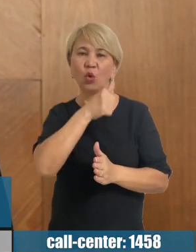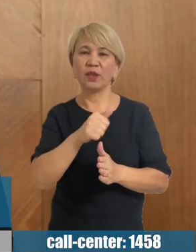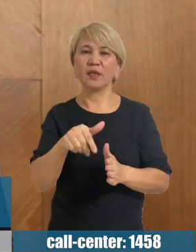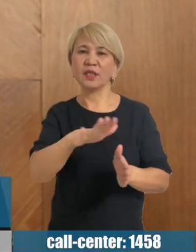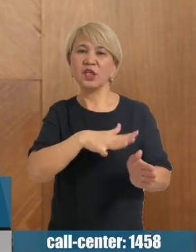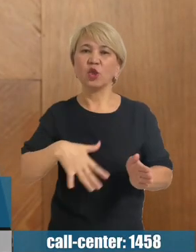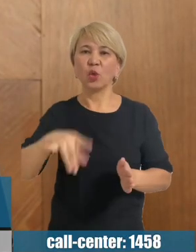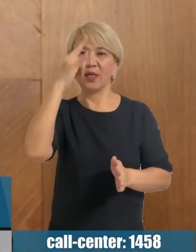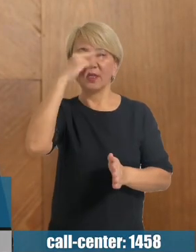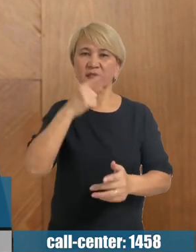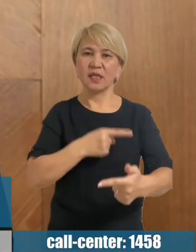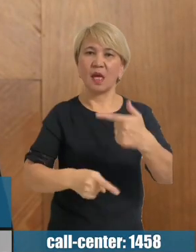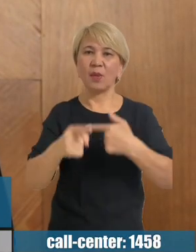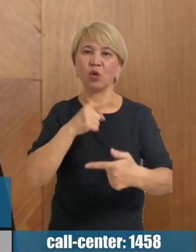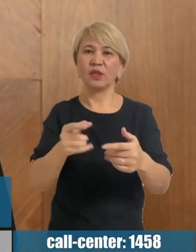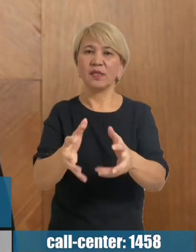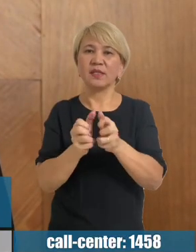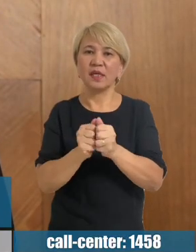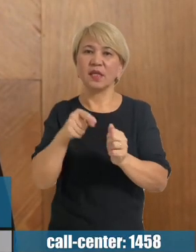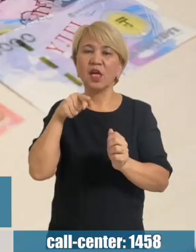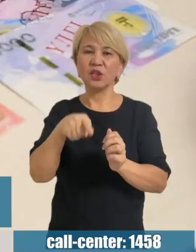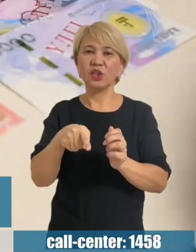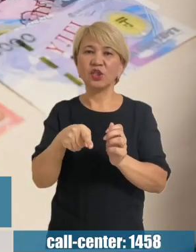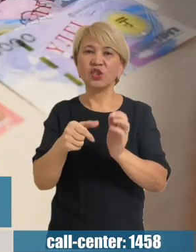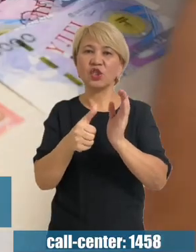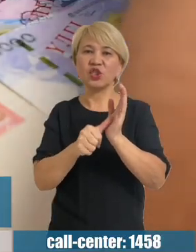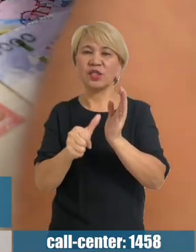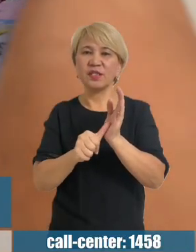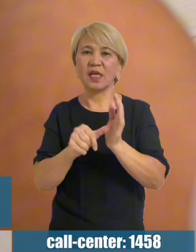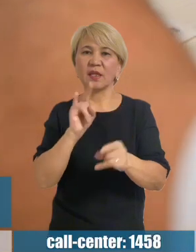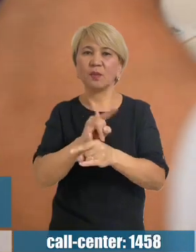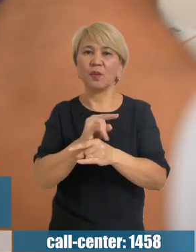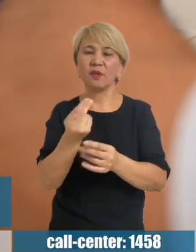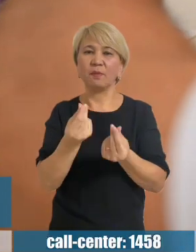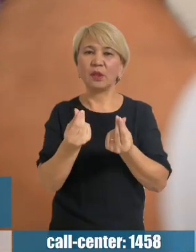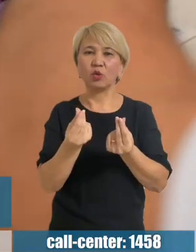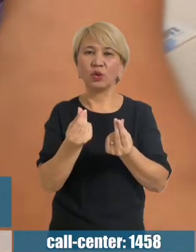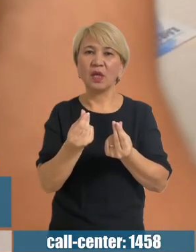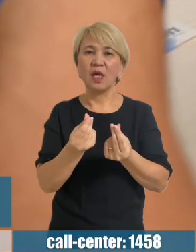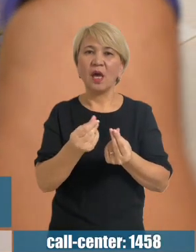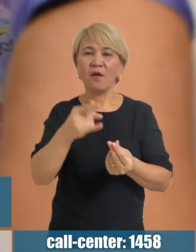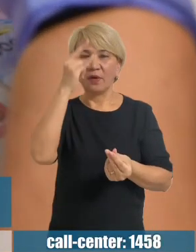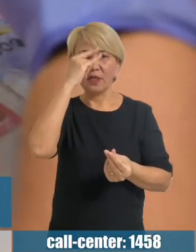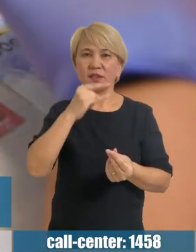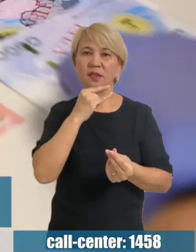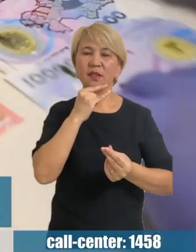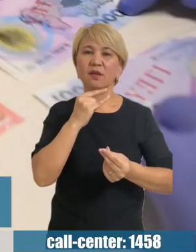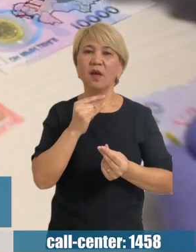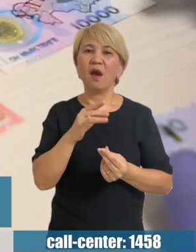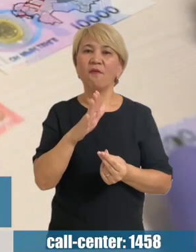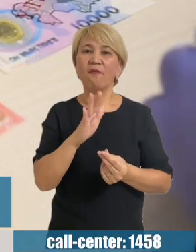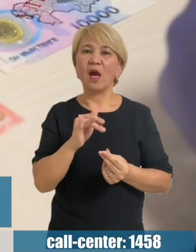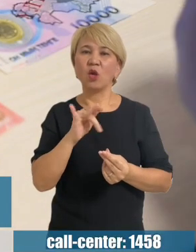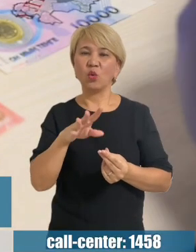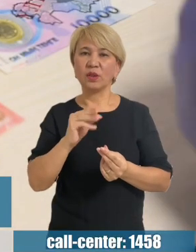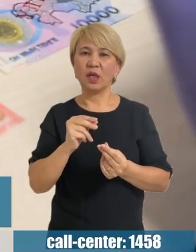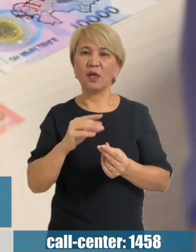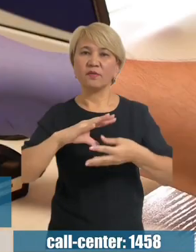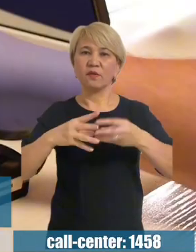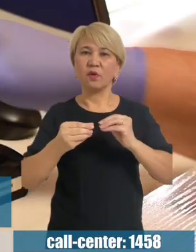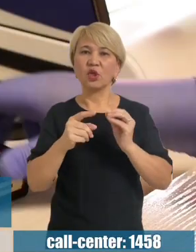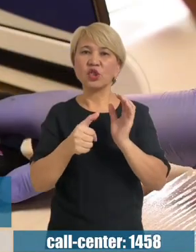на территории Казахстана из оборота изъято 1060 фальшивых банкнот, из них в национальной валюте 141 штука на